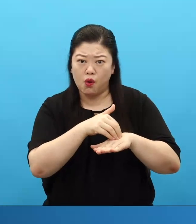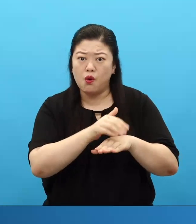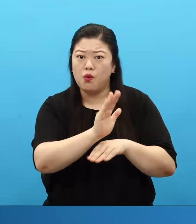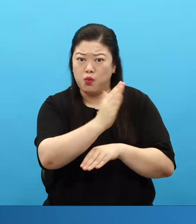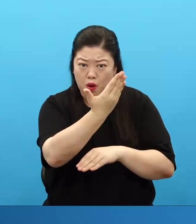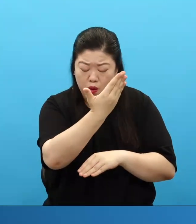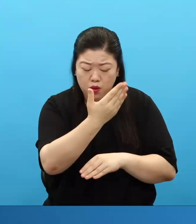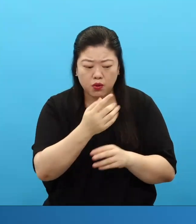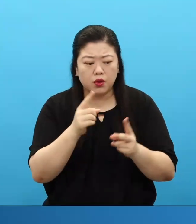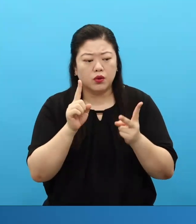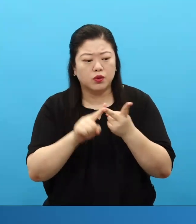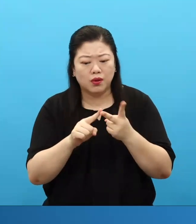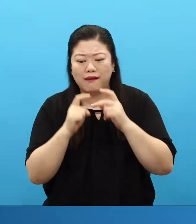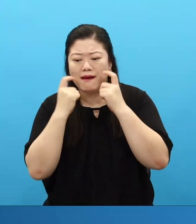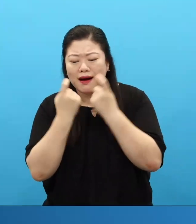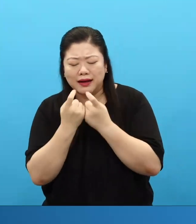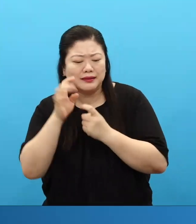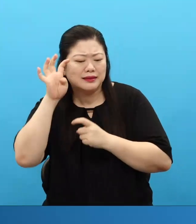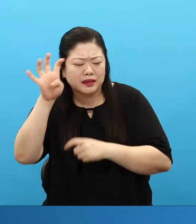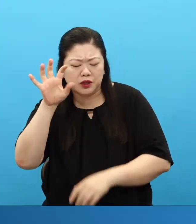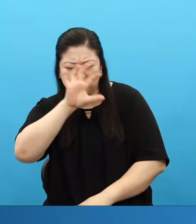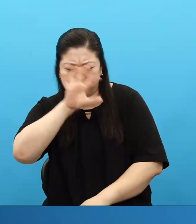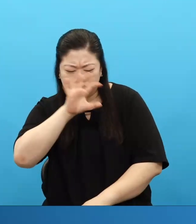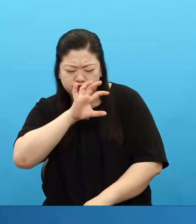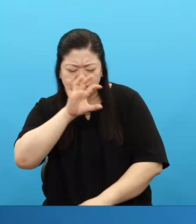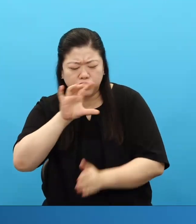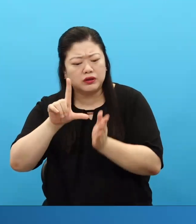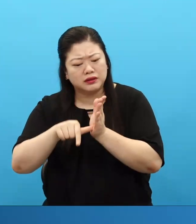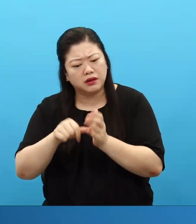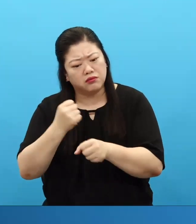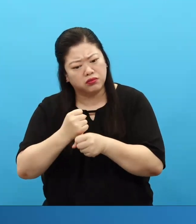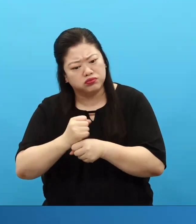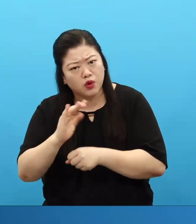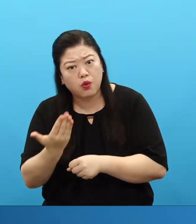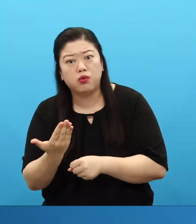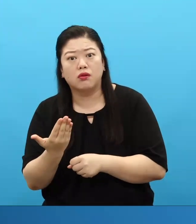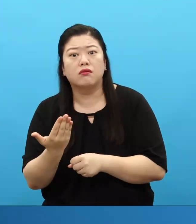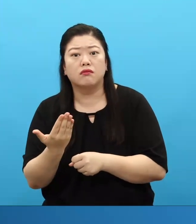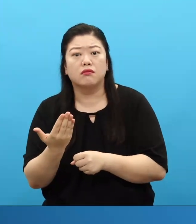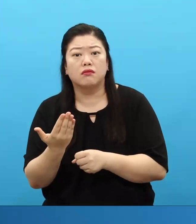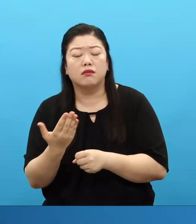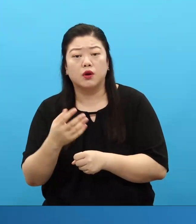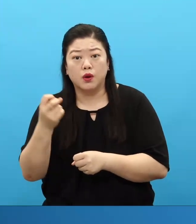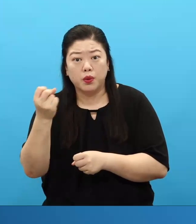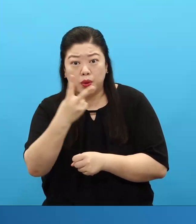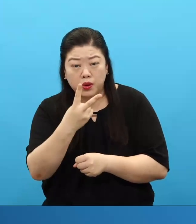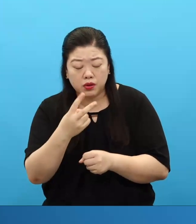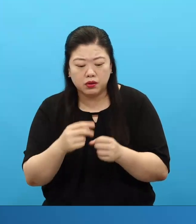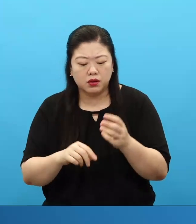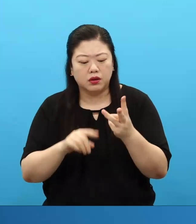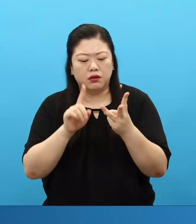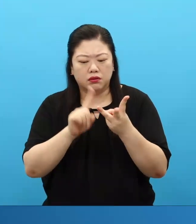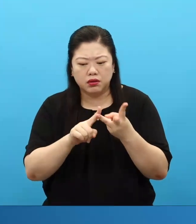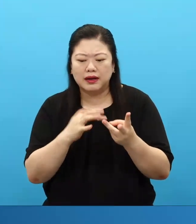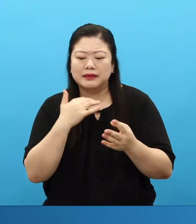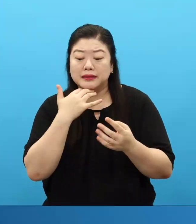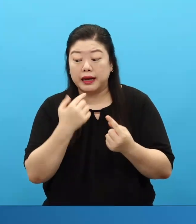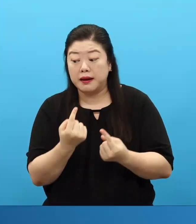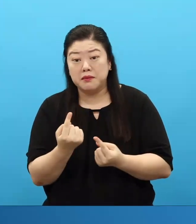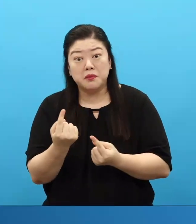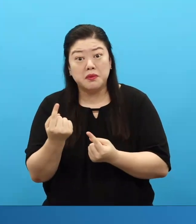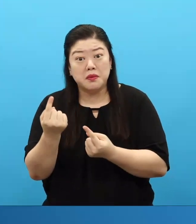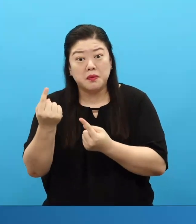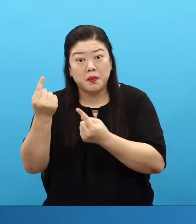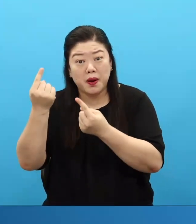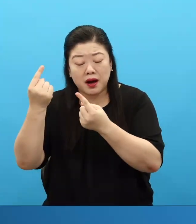day or you seek it out on your old 40 days, then you must do this. 또 이제 여러분 나이가 조금 들어가시면요 일부러 정기적으로 찾아내야 돼요. And as you